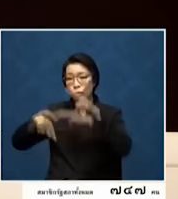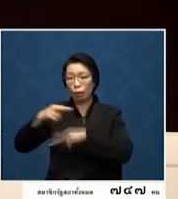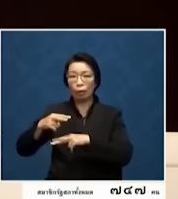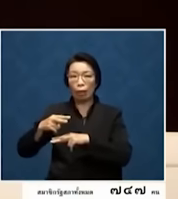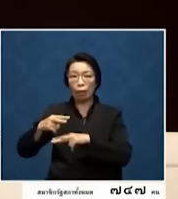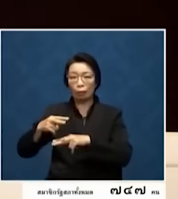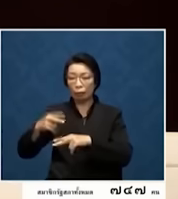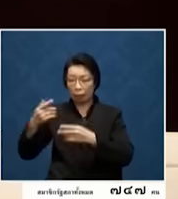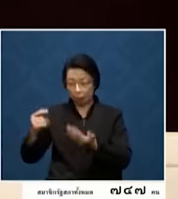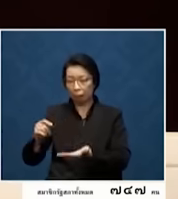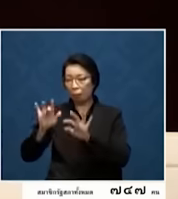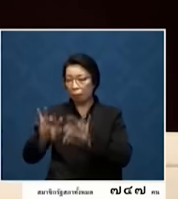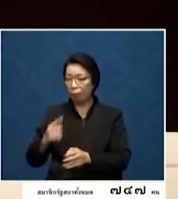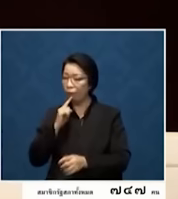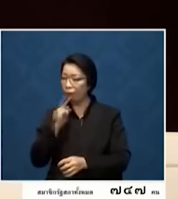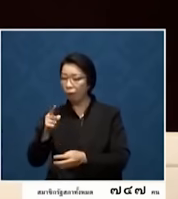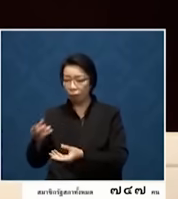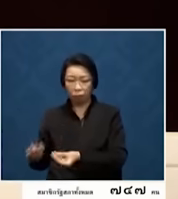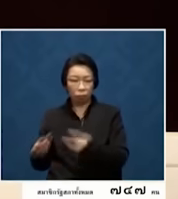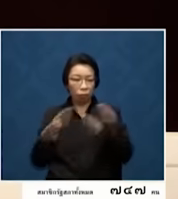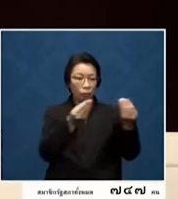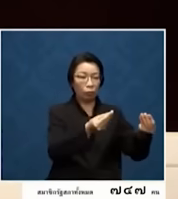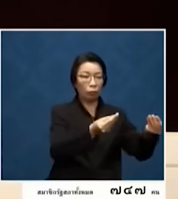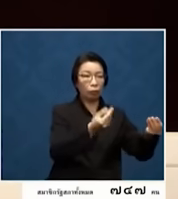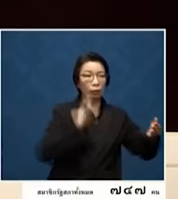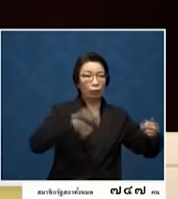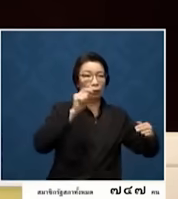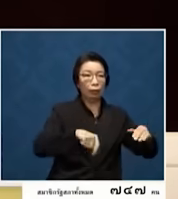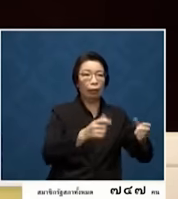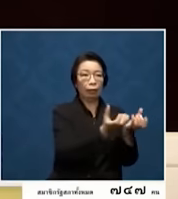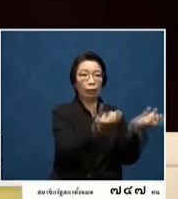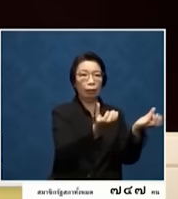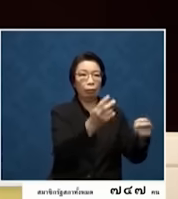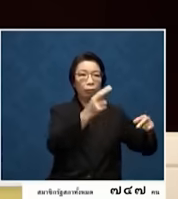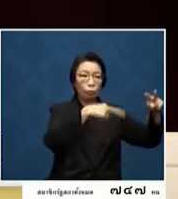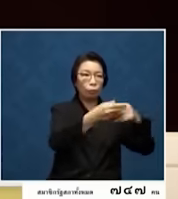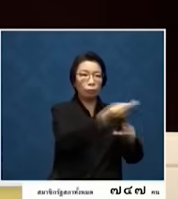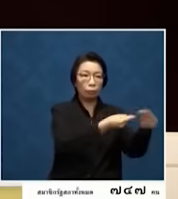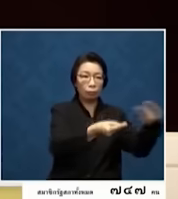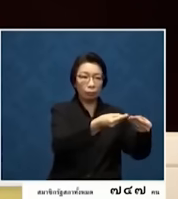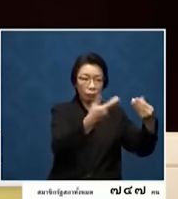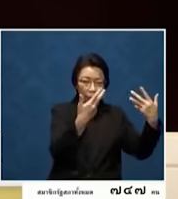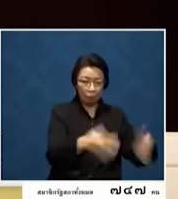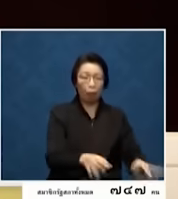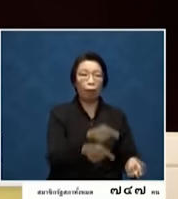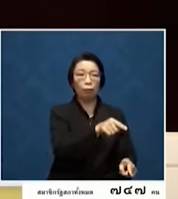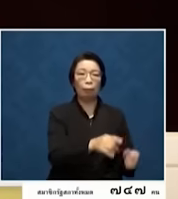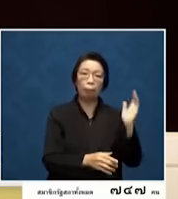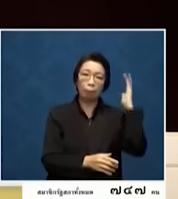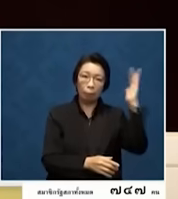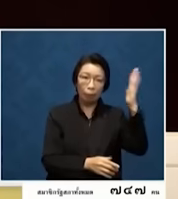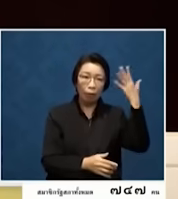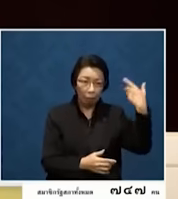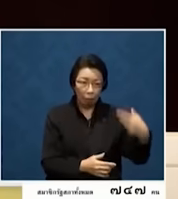าต่อไปเนี่ยมันอาจจะนำไปสู่การขัดรัฐธรรมนูญได้อ่ะเดี๋ยวลองฟังช่วงนี้นะช่วงลังสิมาโล